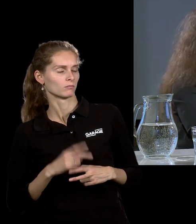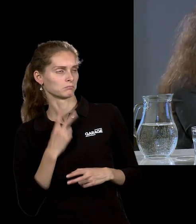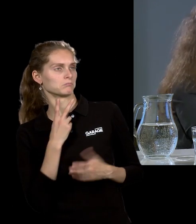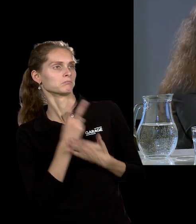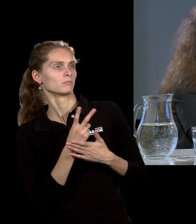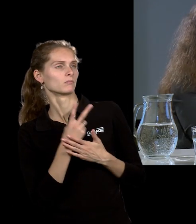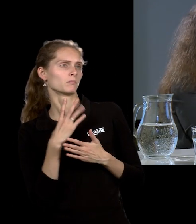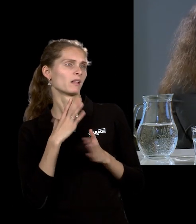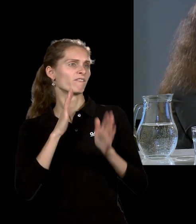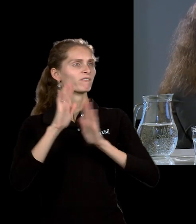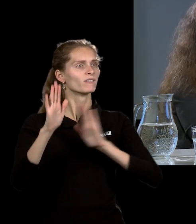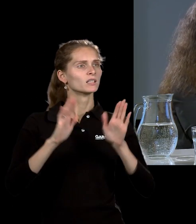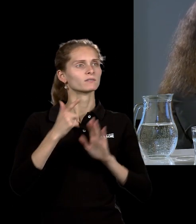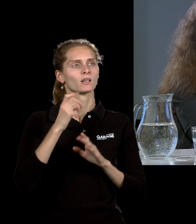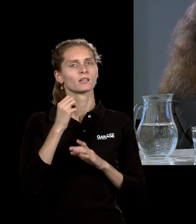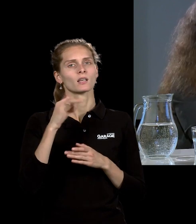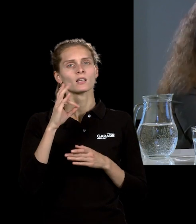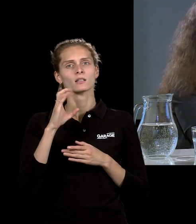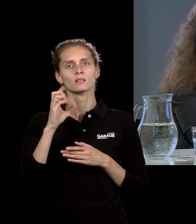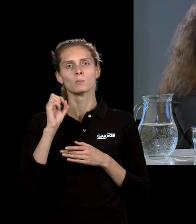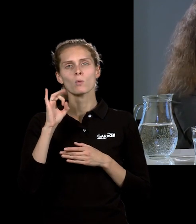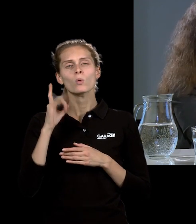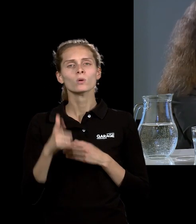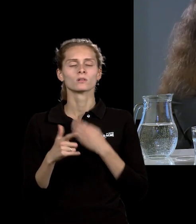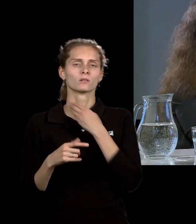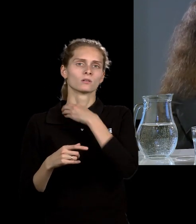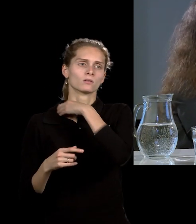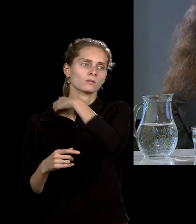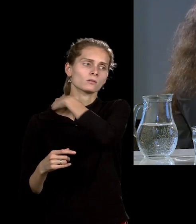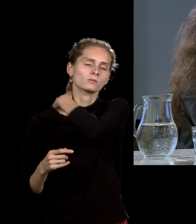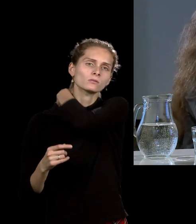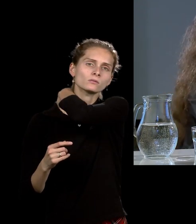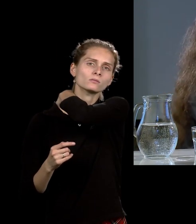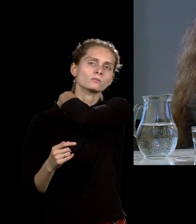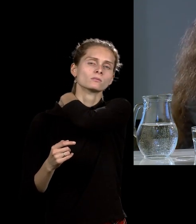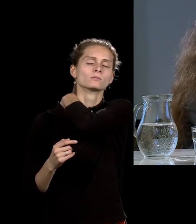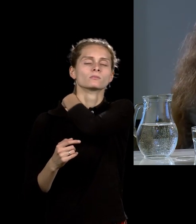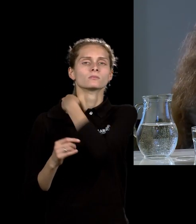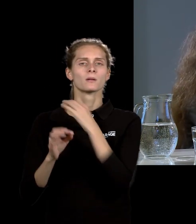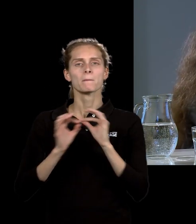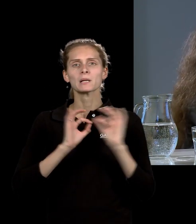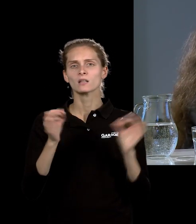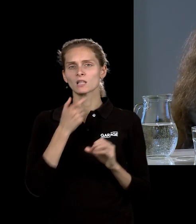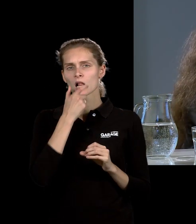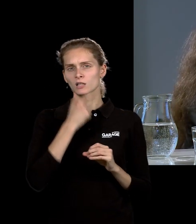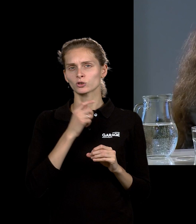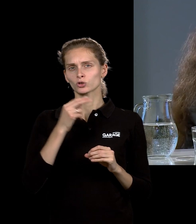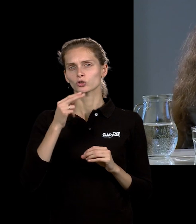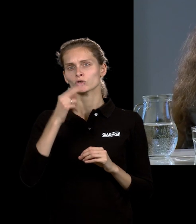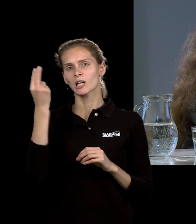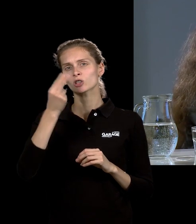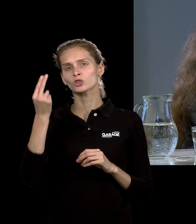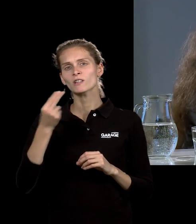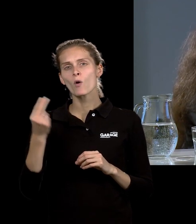Видел там выставку, где был Гейнсборо, где была там какая-то прекрасная классическая живопись. И он сказал, что в этот момент он понял, что живопись — это